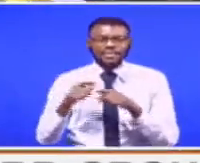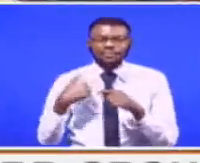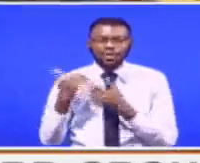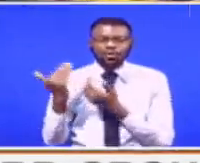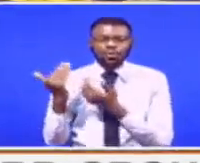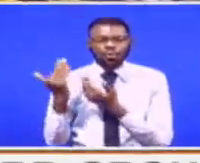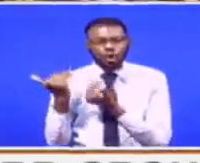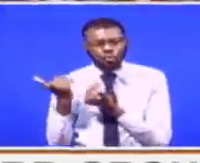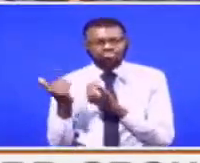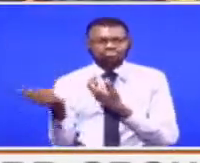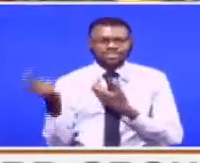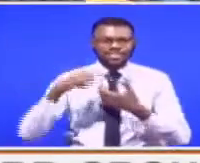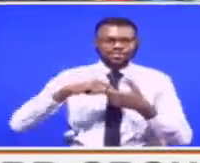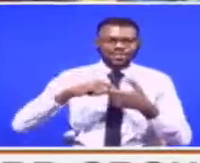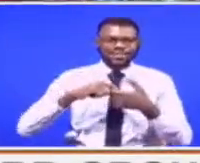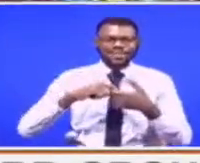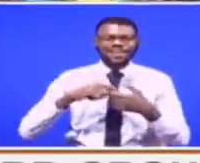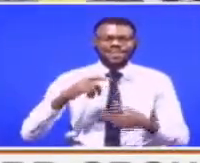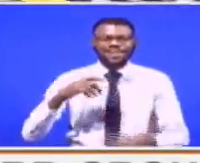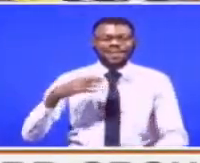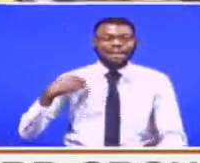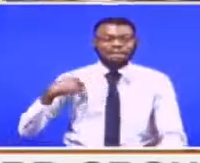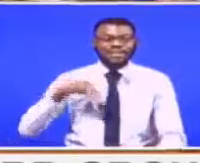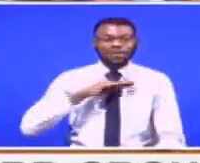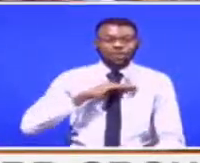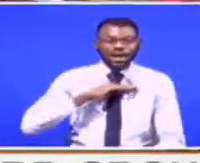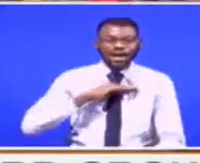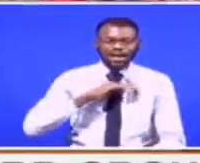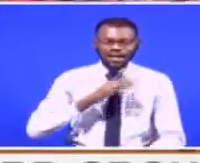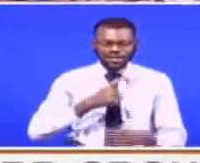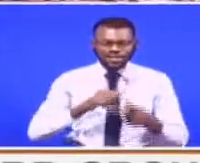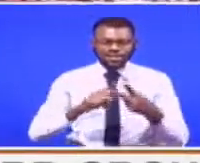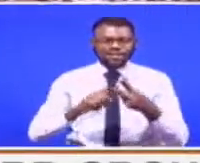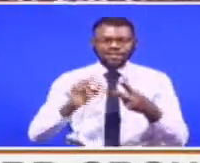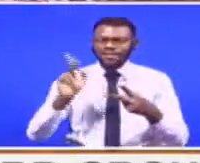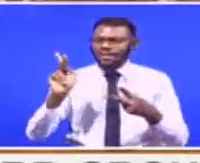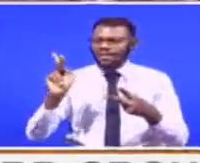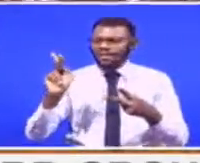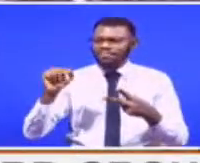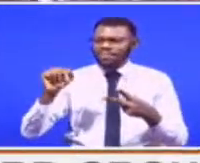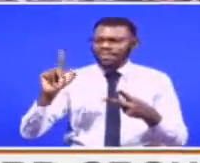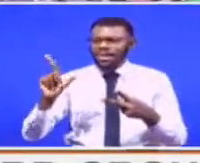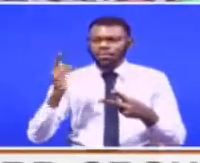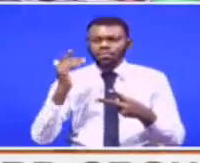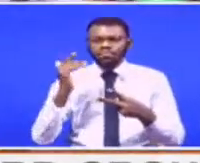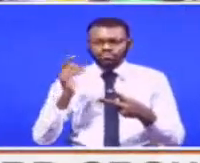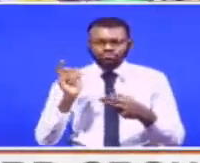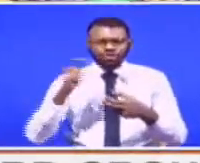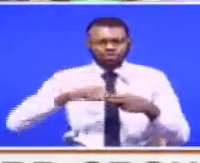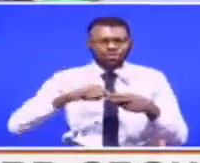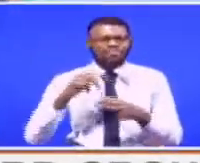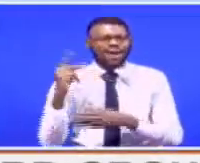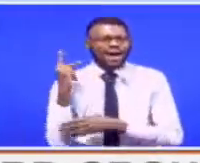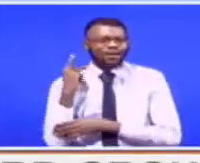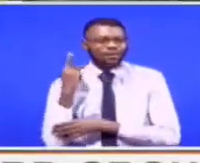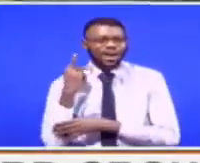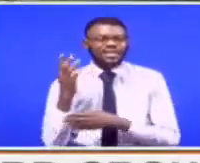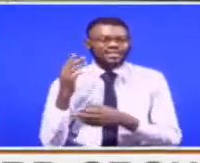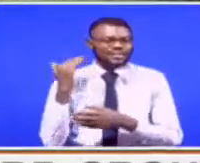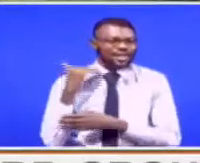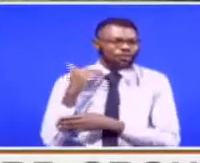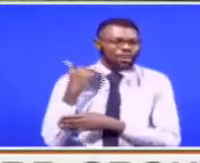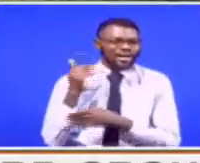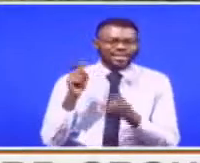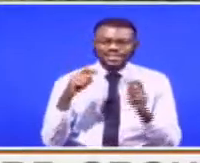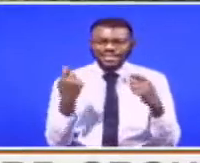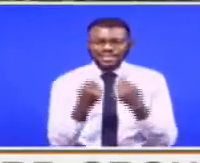KPL. Anasema Kariobangi Sharks, because wametupia support. Hiyo time tukiwa